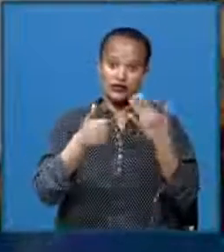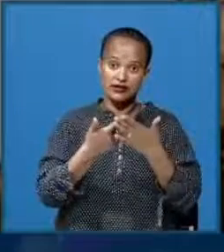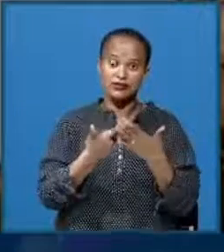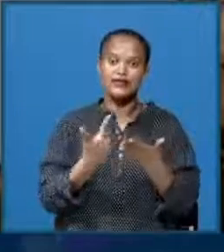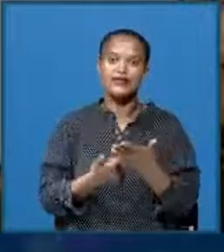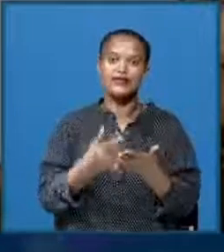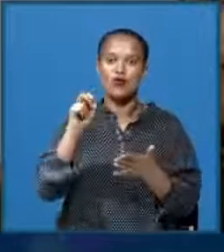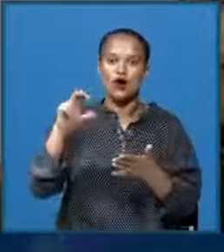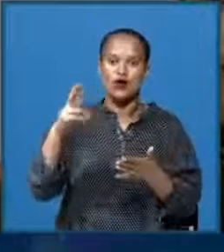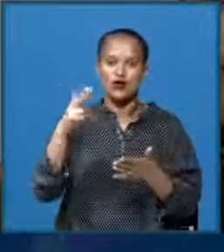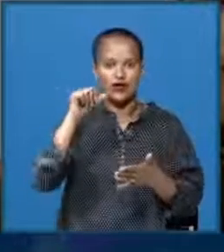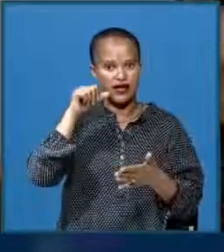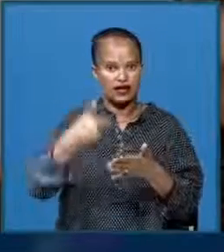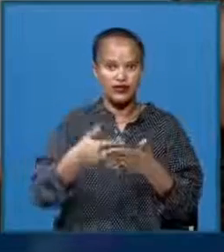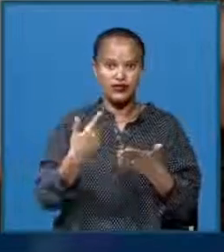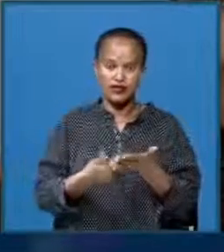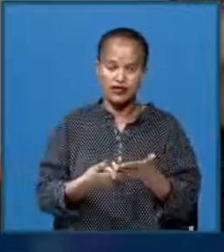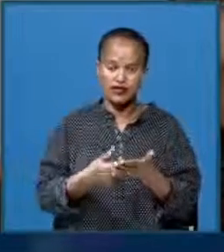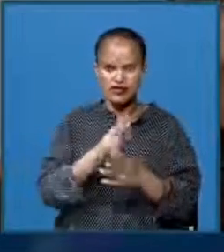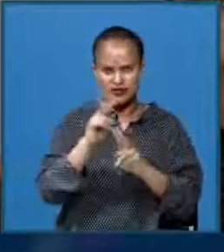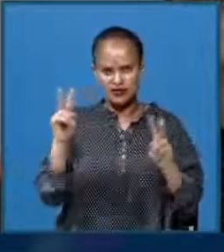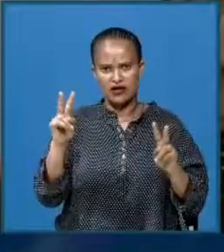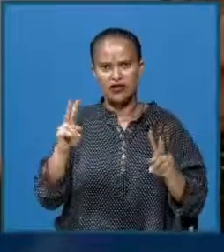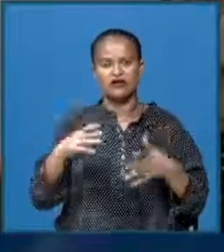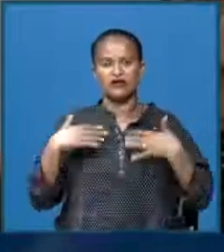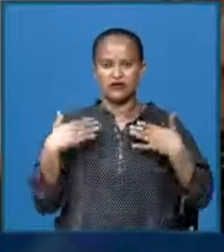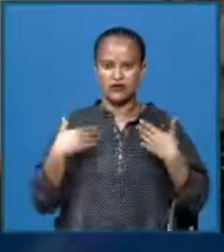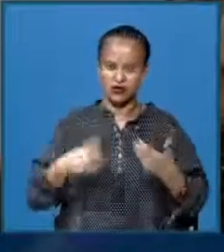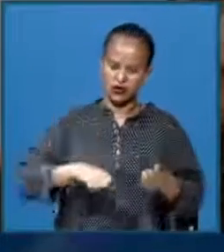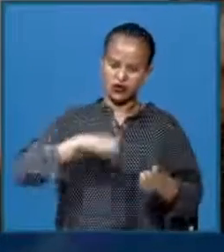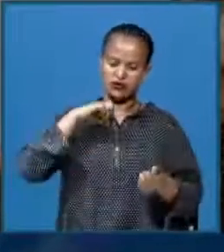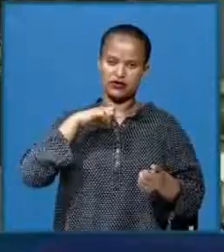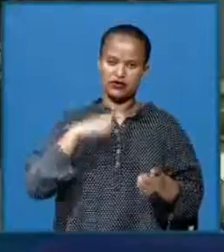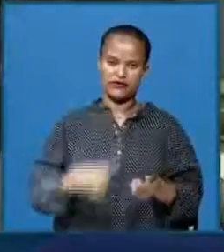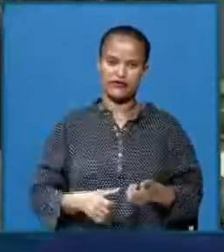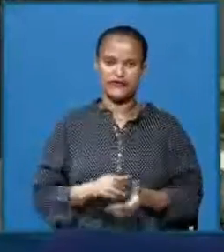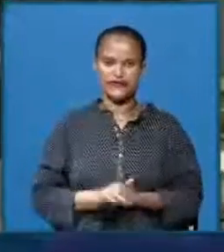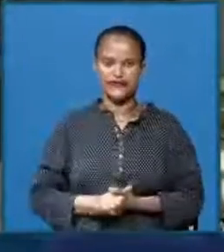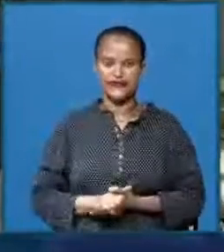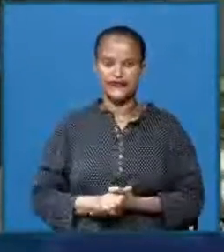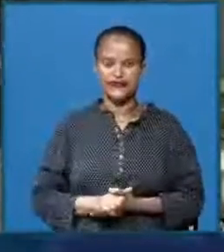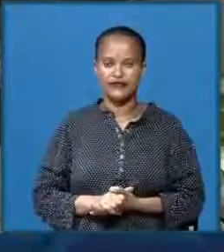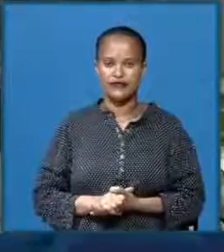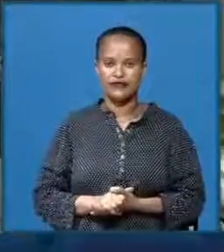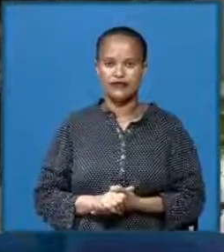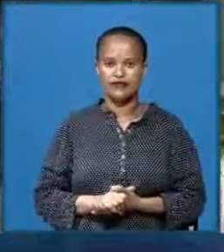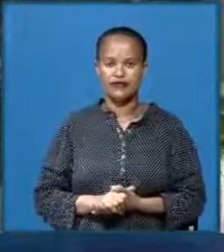በዘን ዋዕሮታት ደቂ ኣንስትዮ እዚአን ኣዚና ንሕበን ኣዚና ንኮርዕ